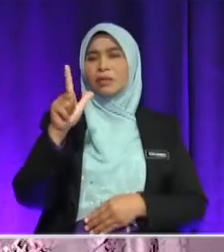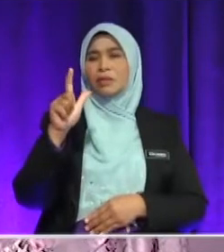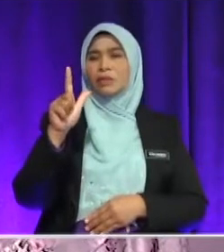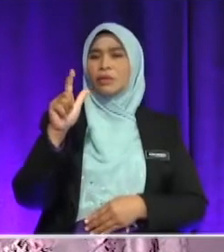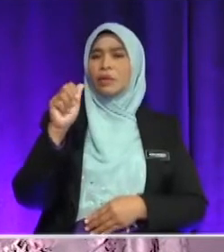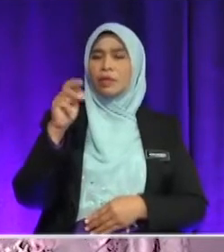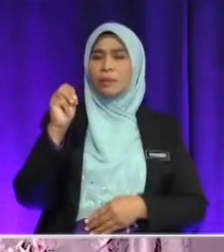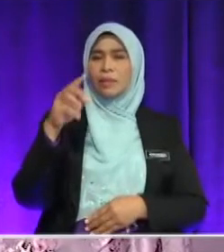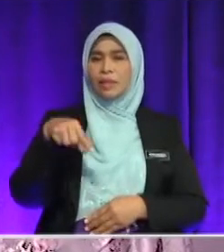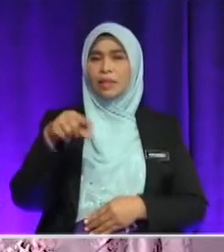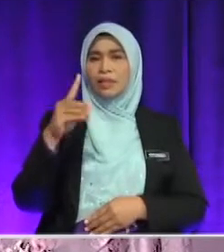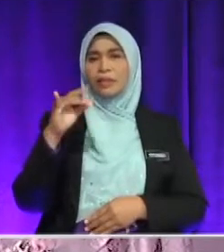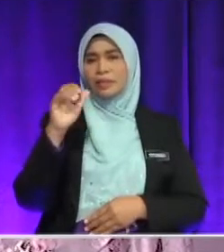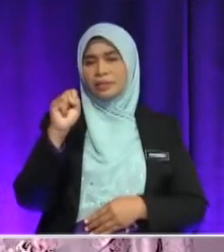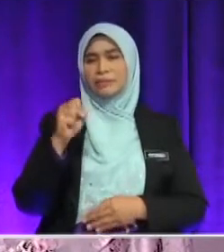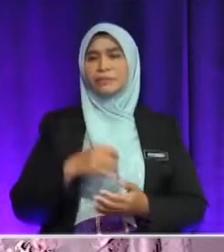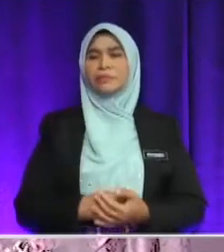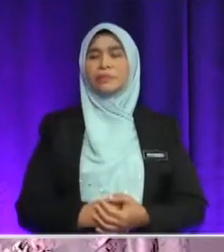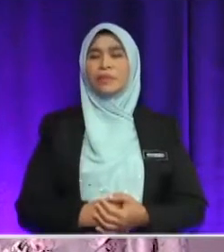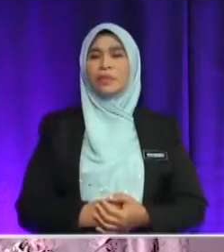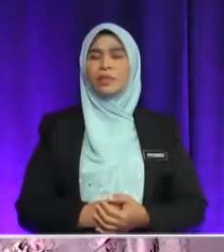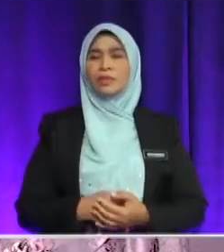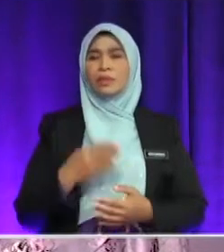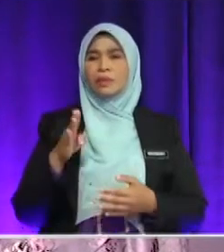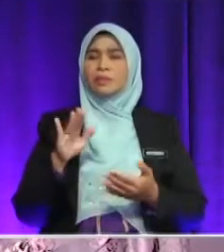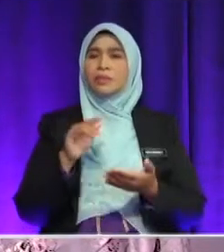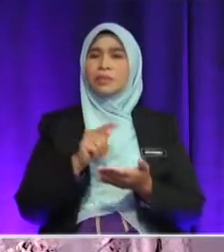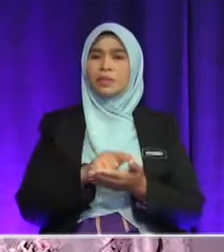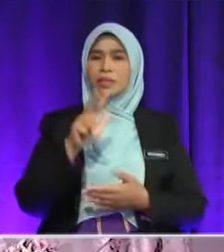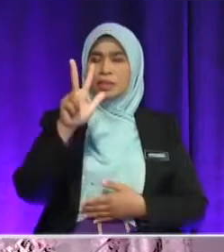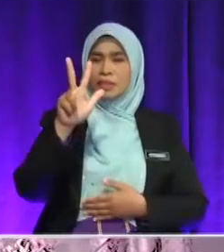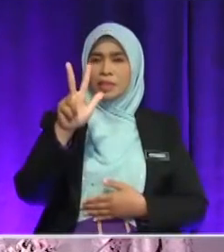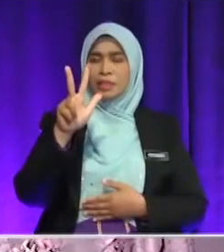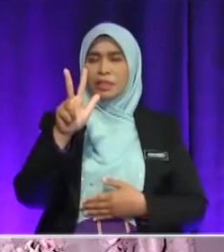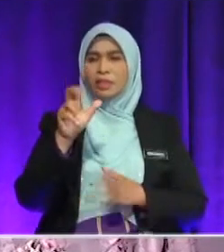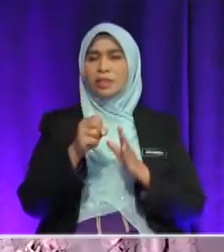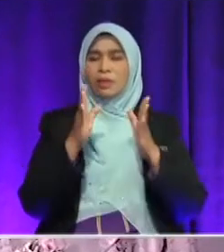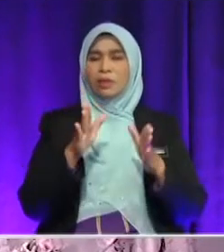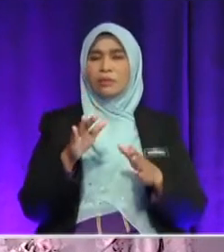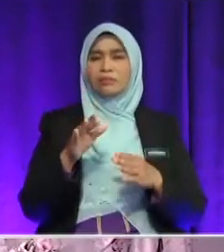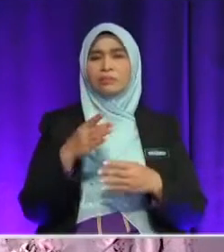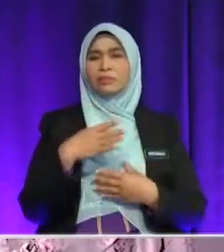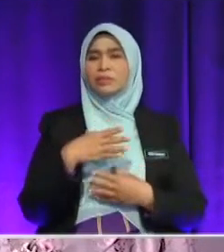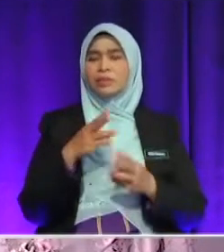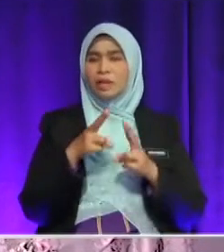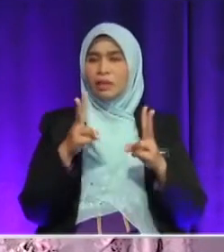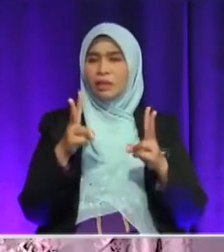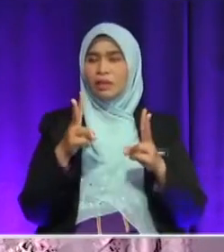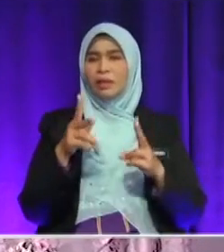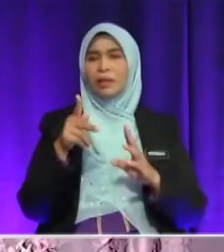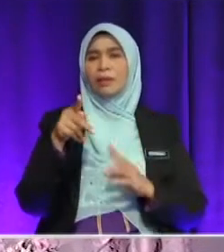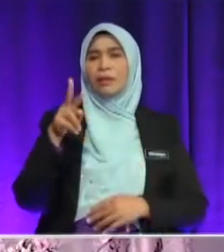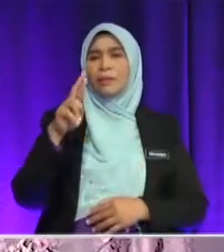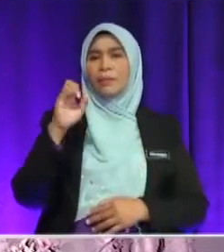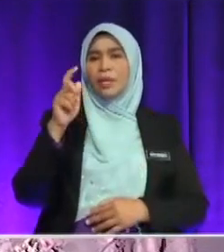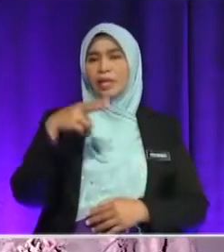menawan baitulmuqaddis tersebut Ki Beliau juga yg ketiga seorang yang prihatin terhadap kebajikan rakyat